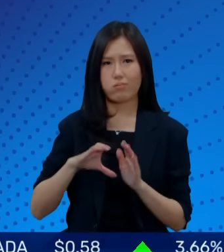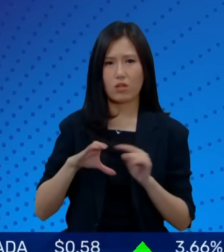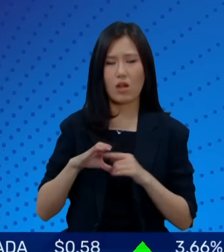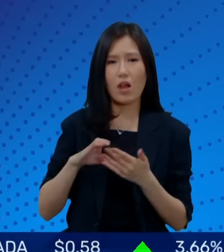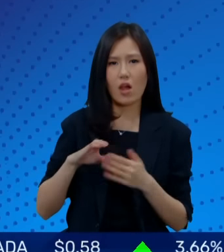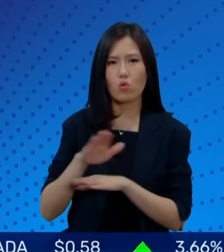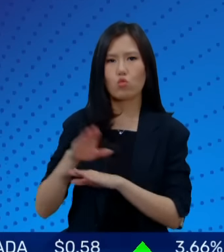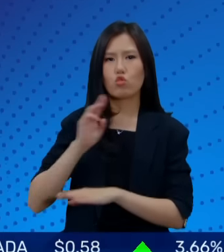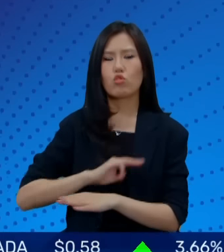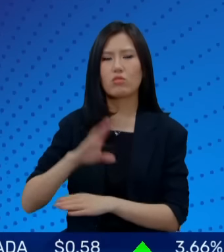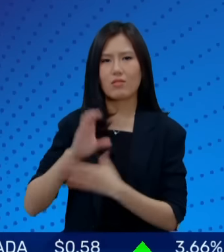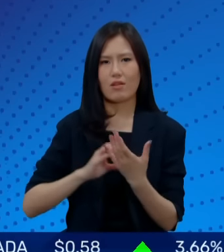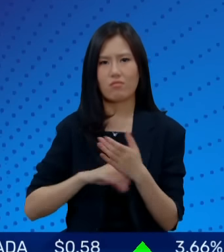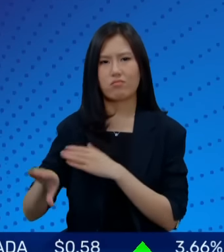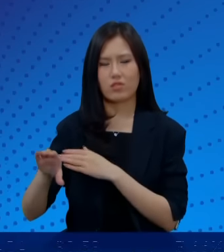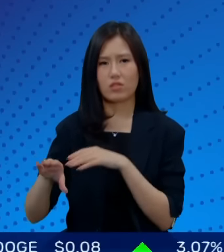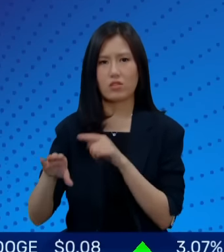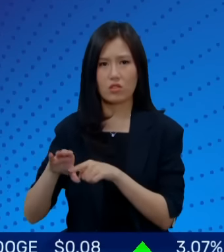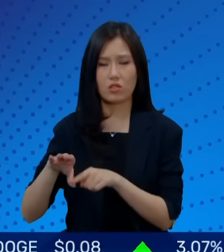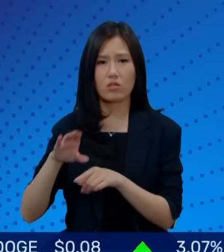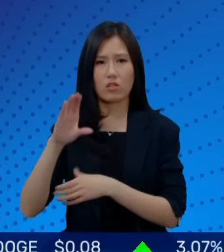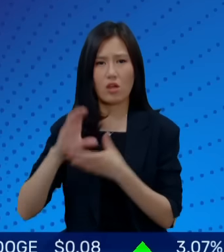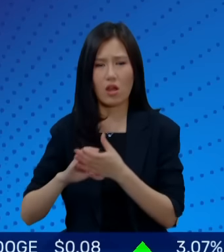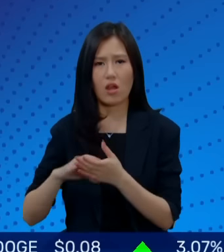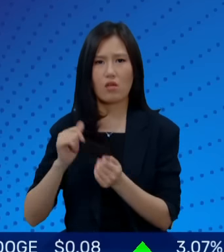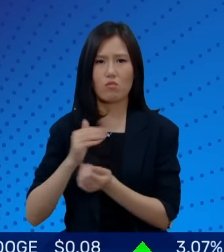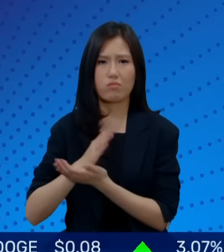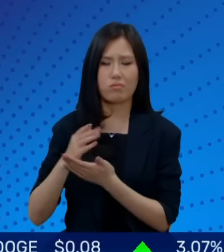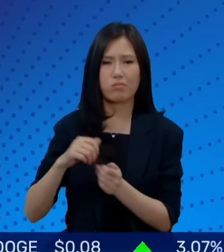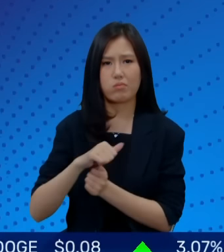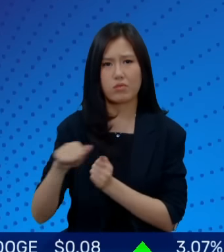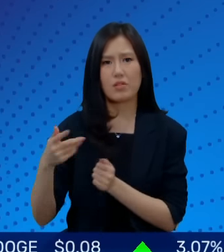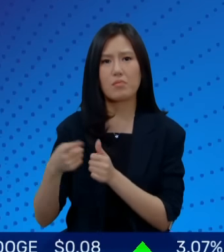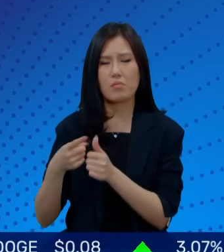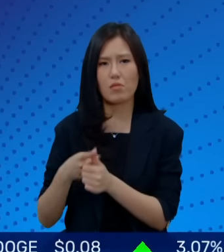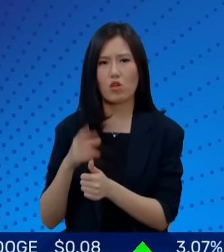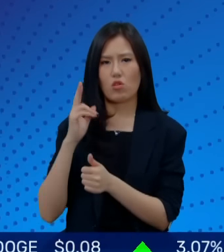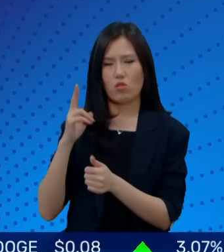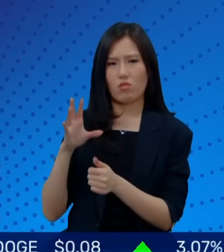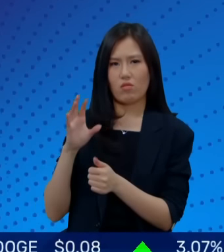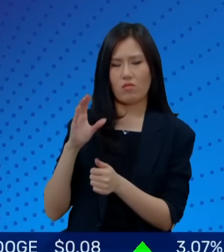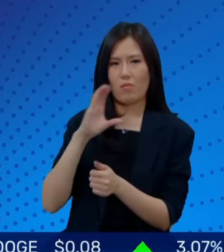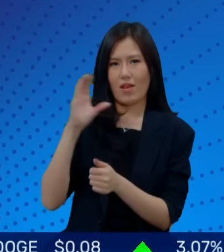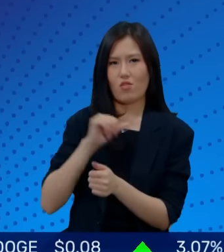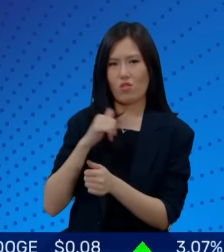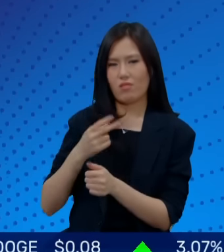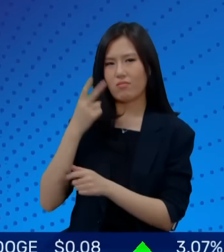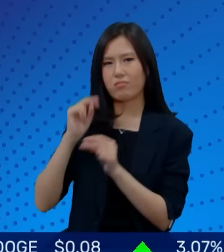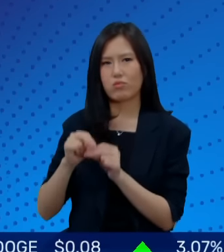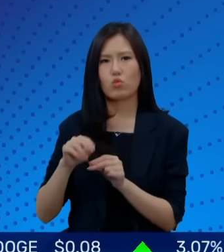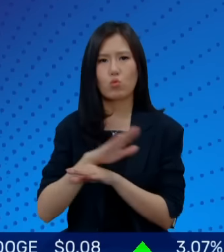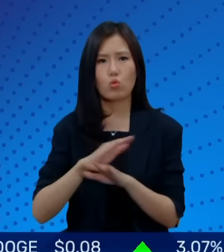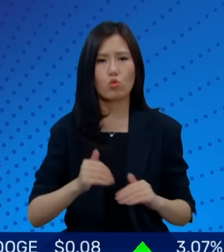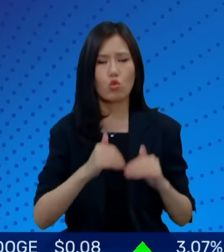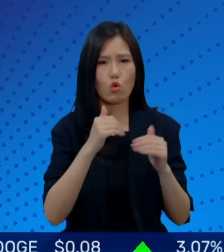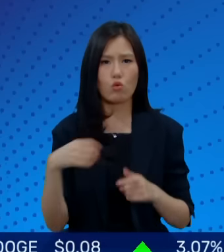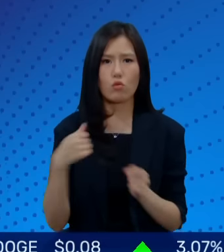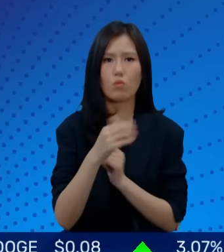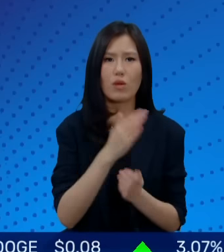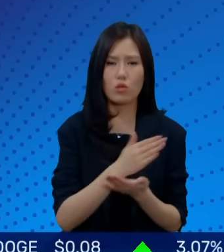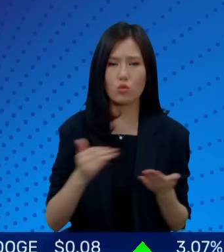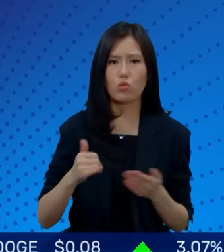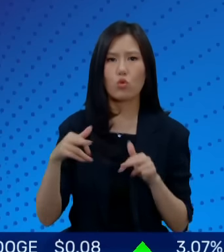төлөө санд шилжүүлжээ. Тус санд төвлөрсөн хөрөнгийн зардлын хяналтыг эрх бүхий байгууллага хянаж хүүхдийн хөгжил, хөгжлийн бэрхшээлтэй иргэдэд зориулсан